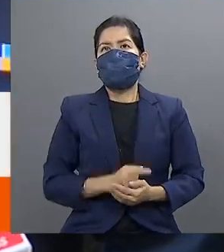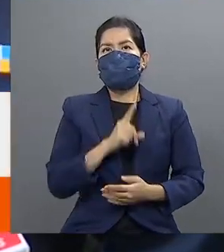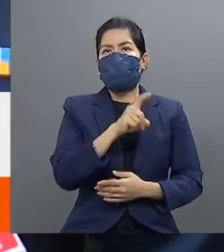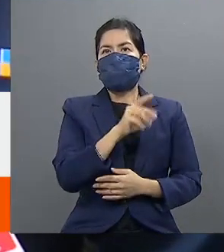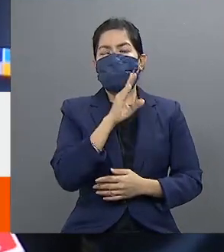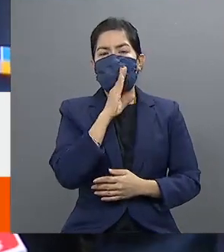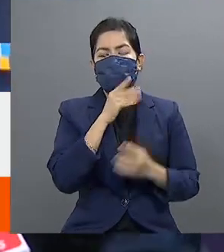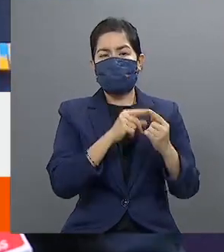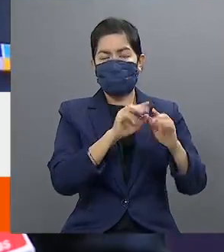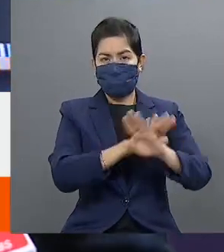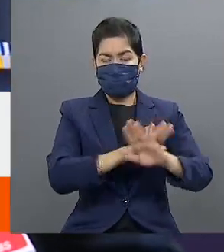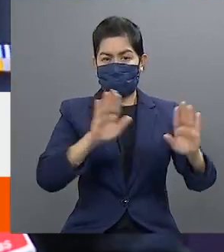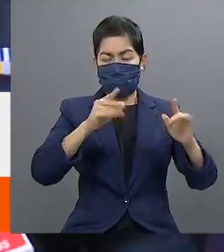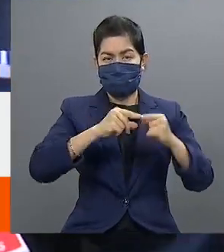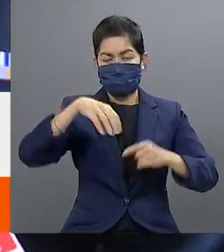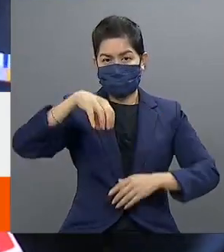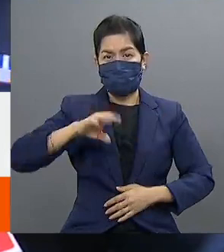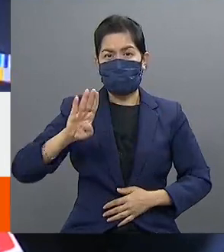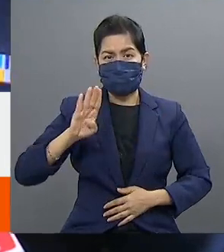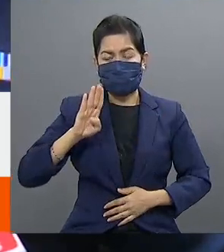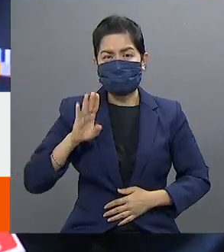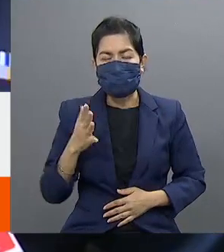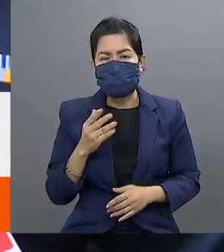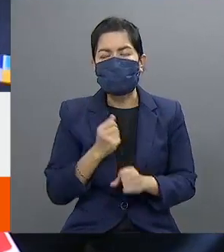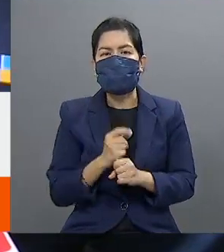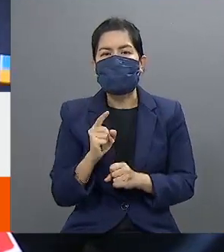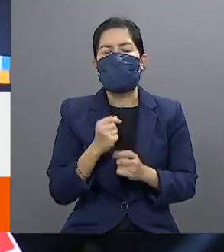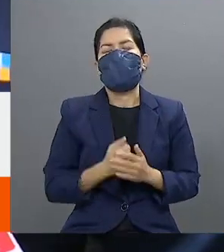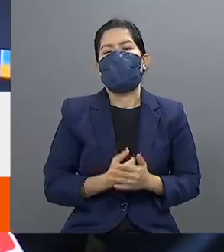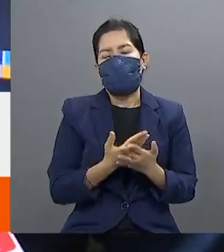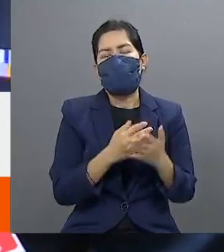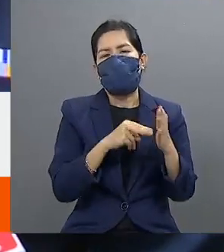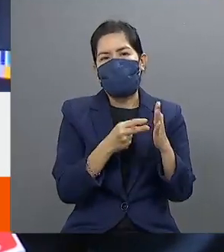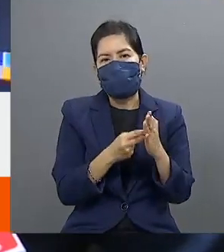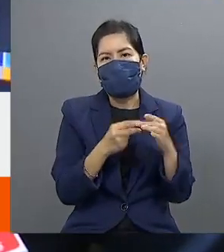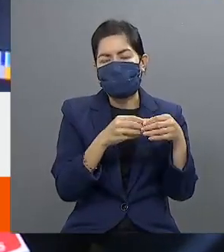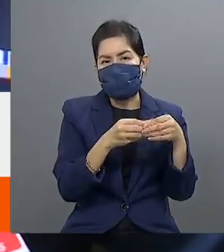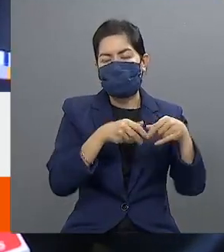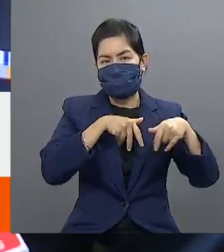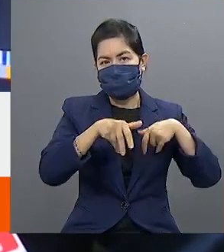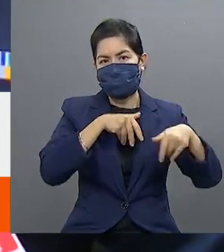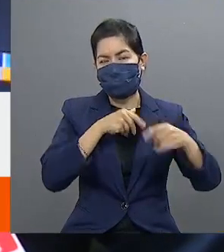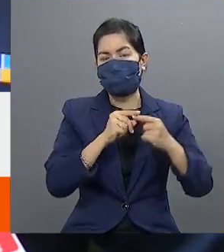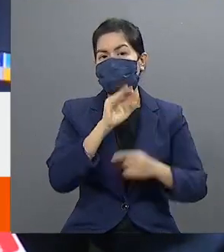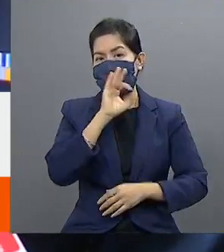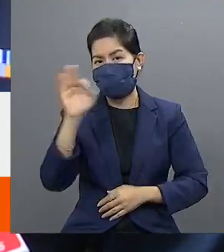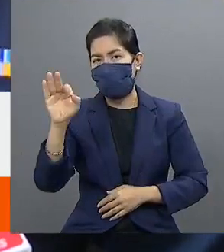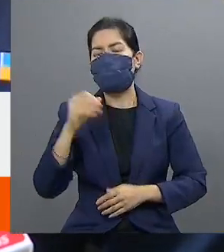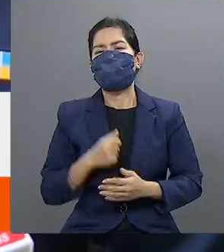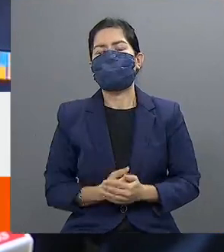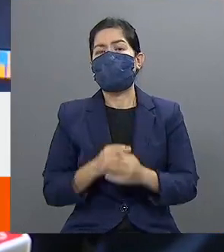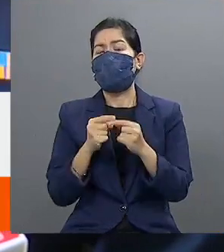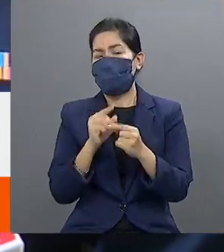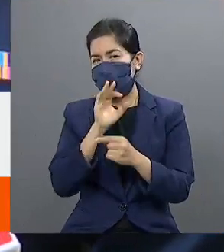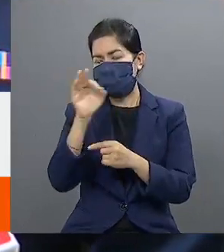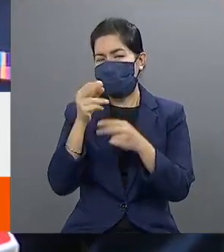ลักเนี่ยทางเจ้าหนี้ทั้งหลายก็ต้องไปฟ้องทางบริษัททั้ง2บริษัทเองนะครับแต่ว่าเพื่อเป็นการดูแลผู้ประกันภัยทั้งหมดเนี่ยก็จ